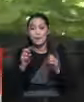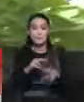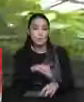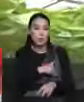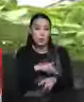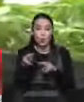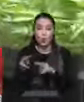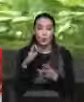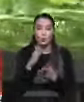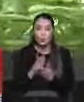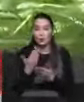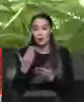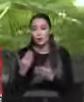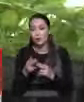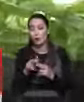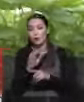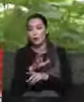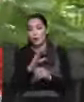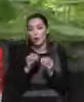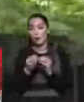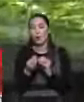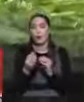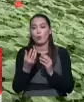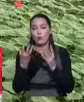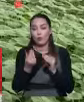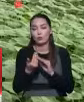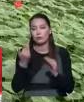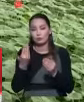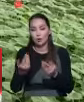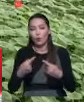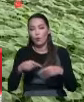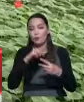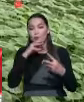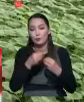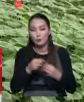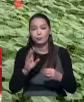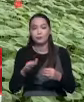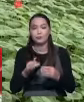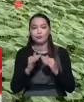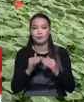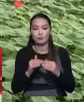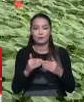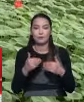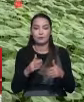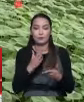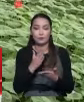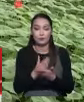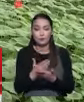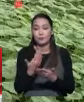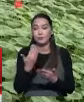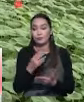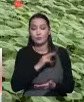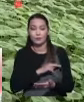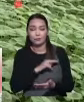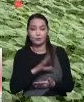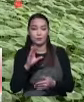бапталады. Сыртқа шығармас бұрын 10 күнде қоршаған ортаға бейімделеді. В данный момент стоит пеларгония. Баптау жұмыстары барлық